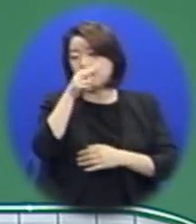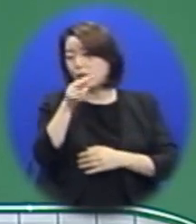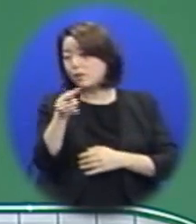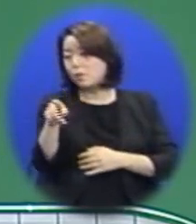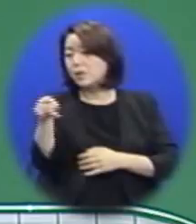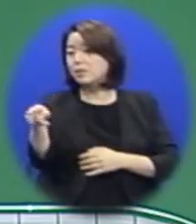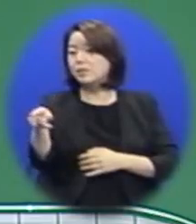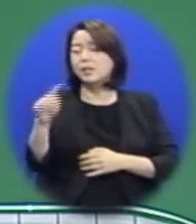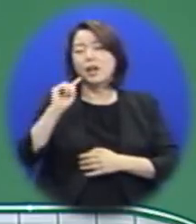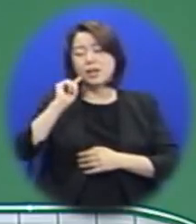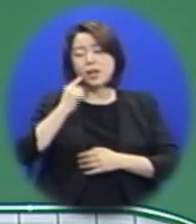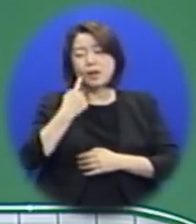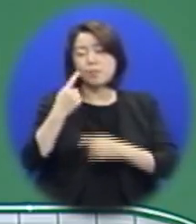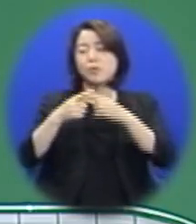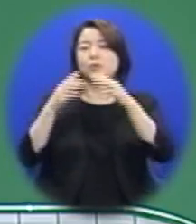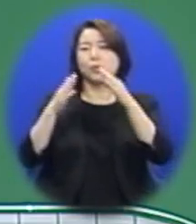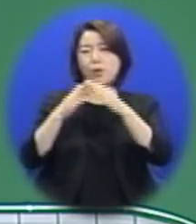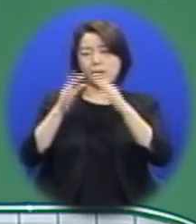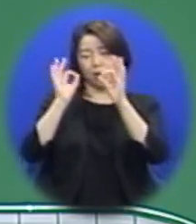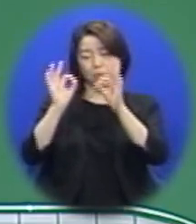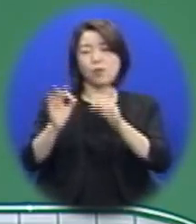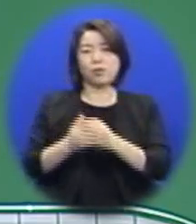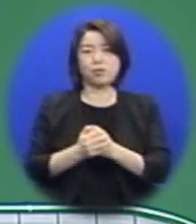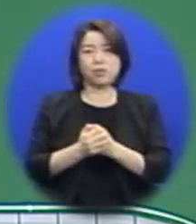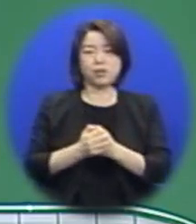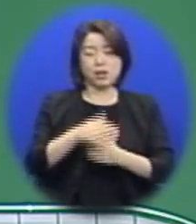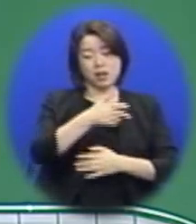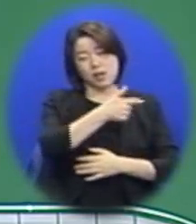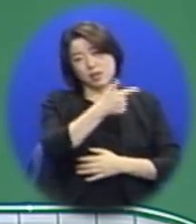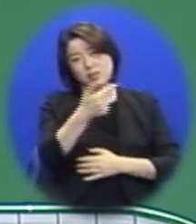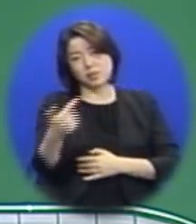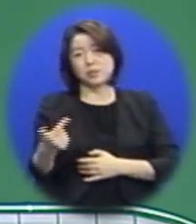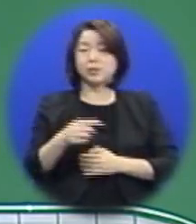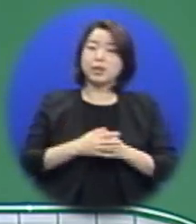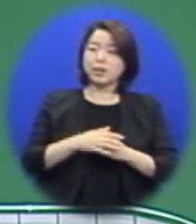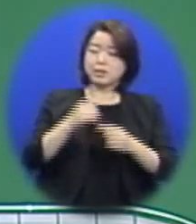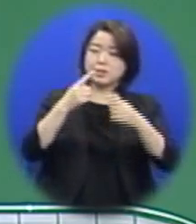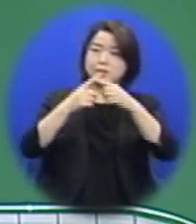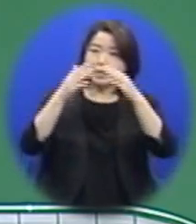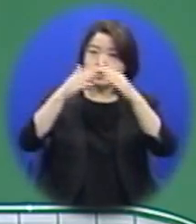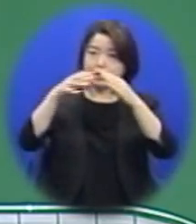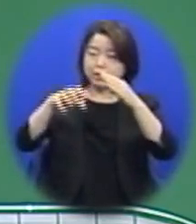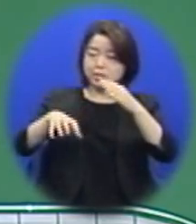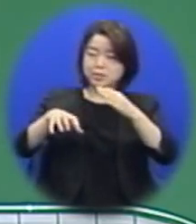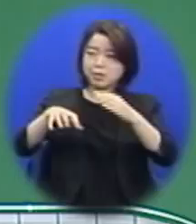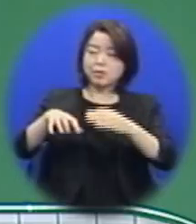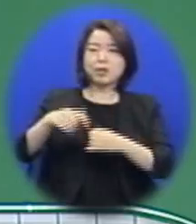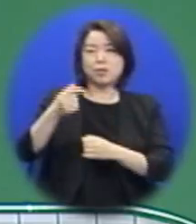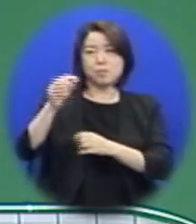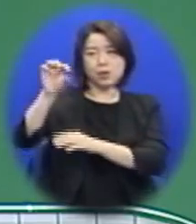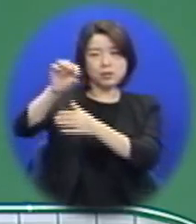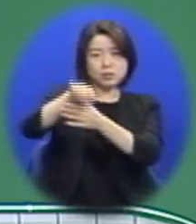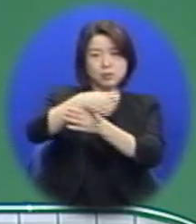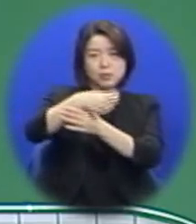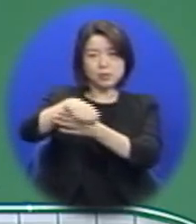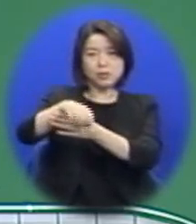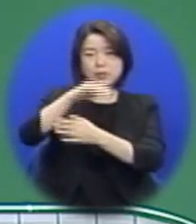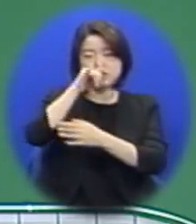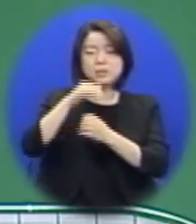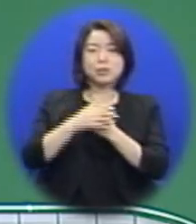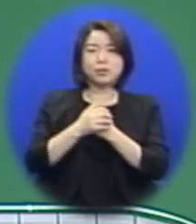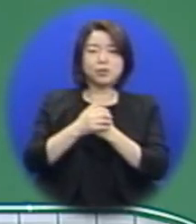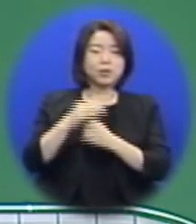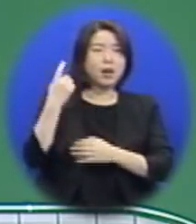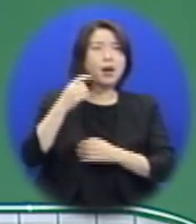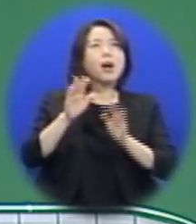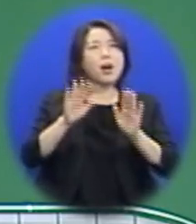참 아름다워 보였다 그럽니다. 저녁에 그 예배당에서 종소리가 들렸습니다. 오늘 저녁에 예배가